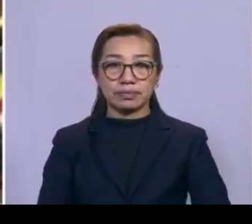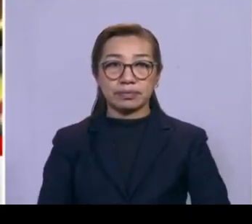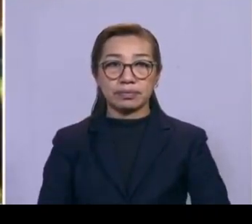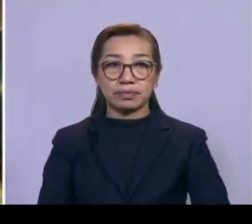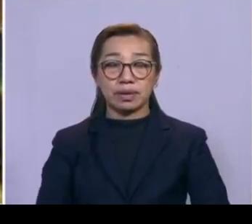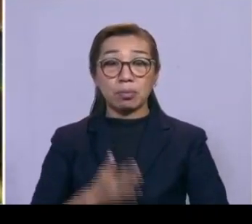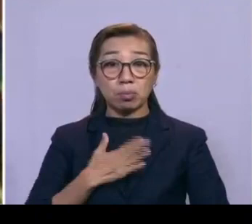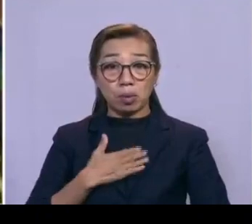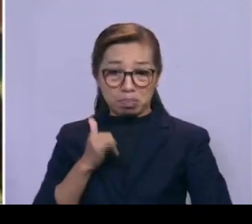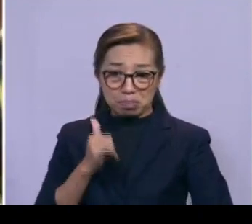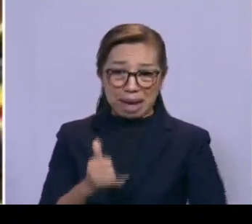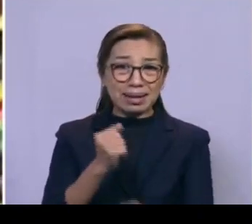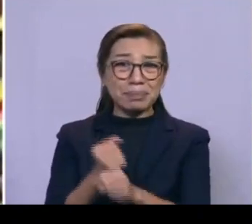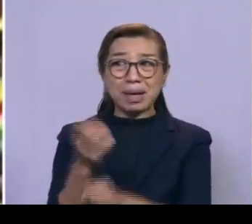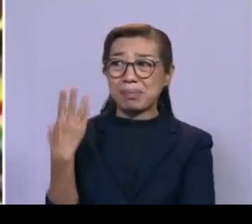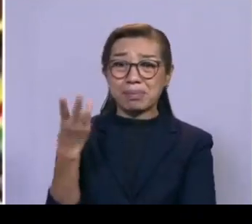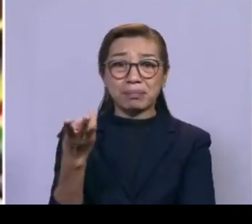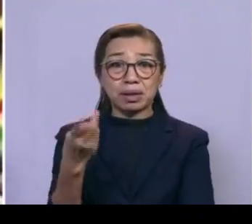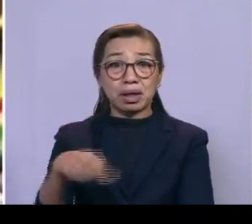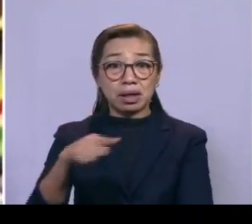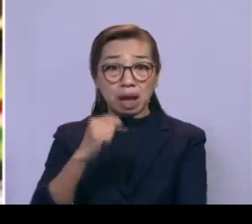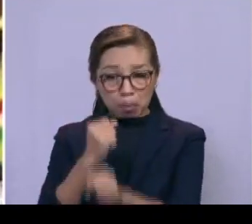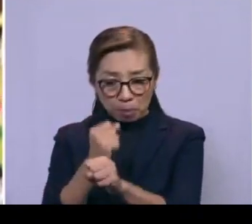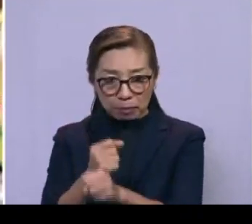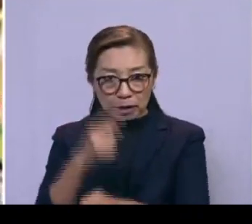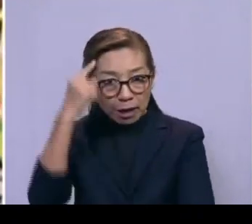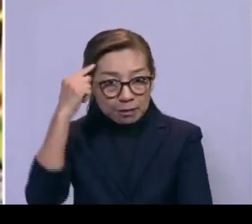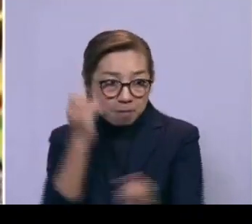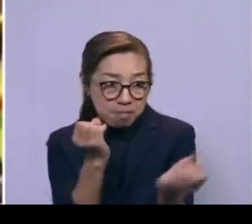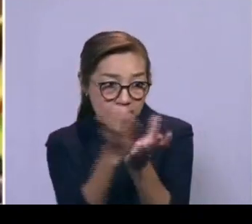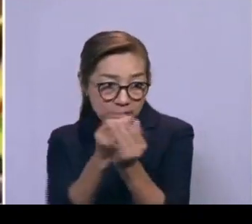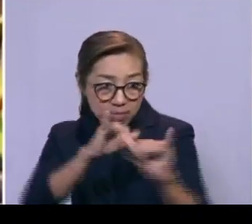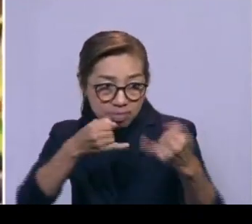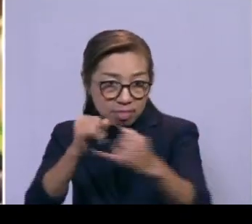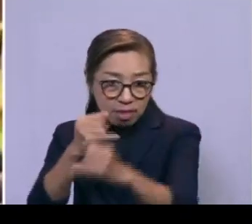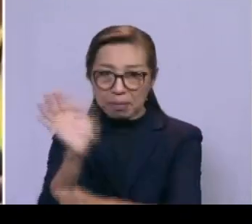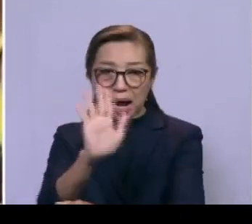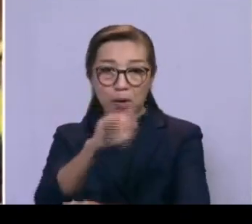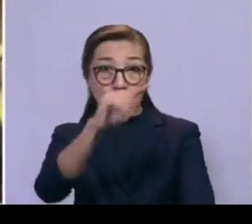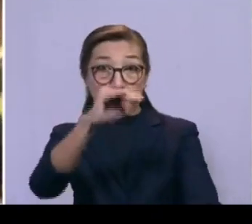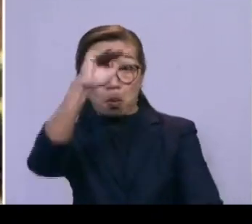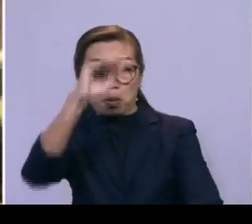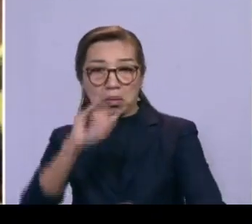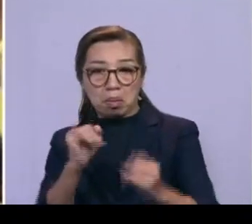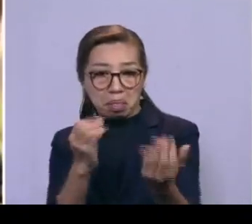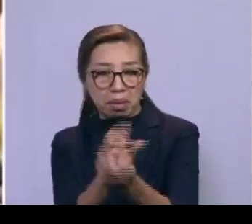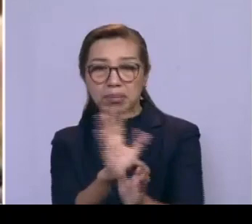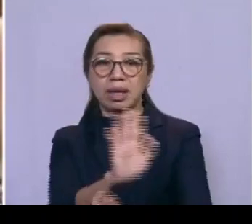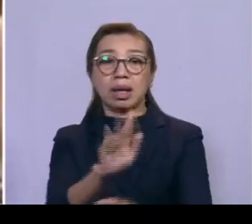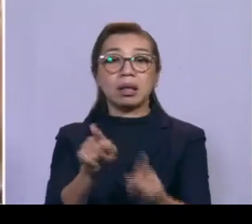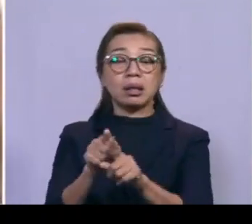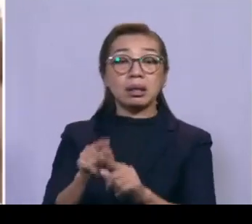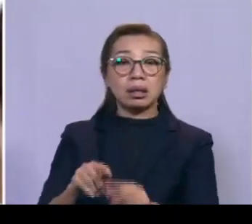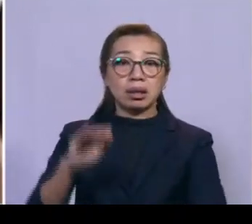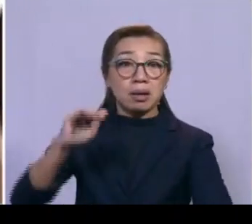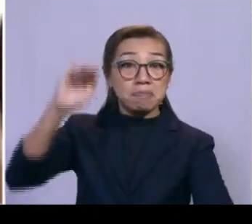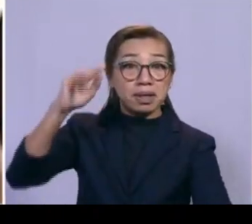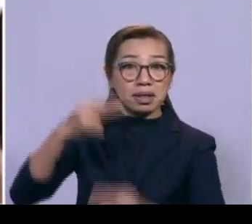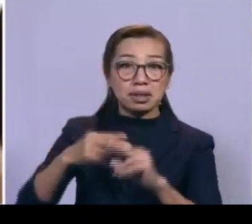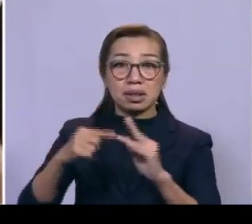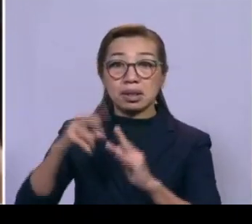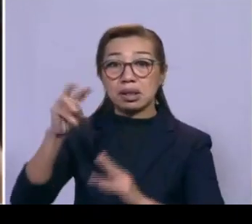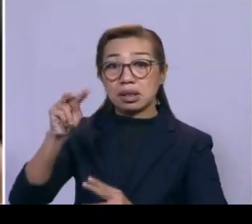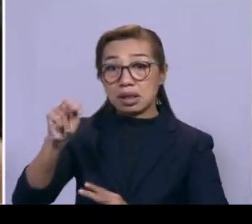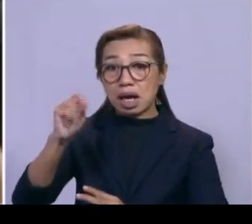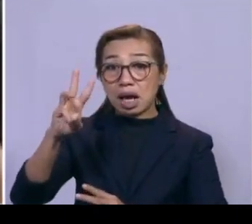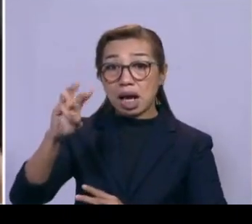ผมเพิ่งมาทำงานผมไม่มาหาศัตรูเลยครับเลยมาหาศัตรูที่เป็นผู้ใหญ่กว่าแล้วก็พี่เนวินอย่างเงี้ยผมเรียนเลยพี่เนวินเนี่ยผมให้ความรักและเคาร